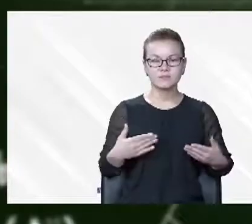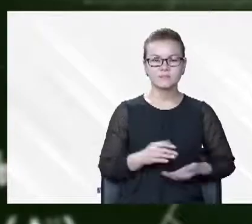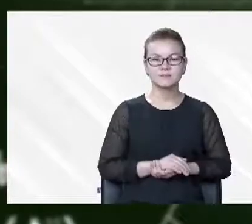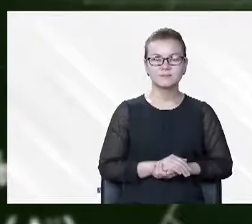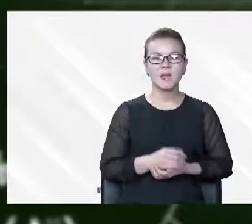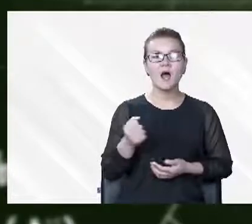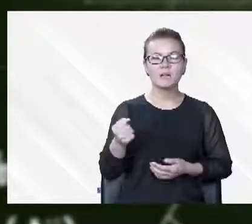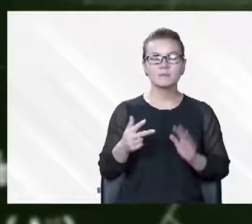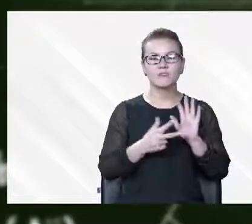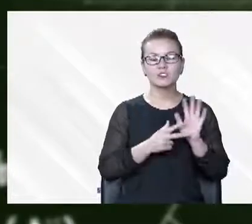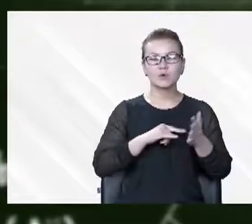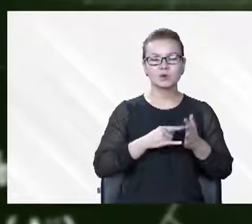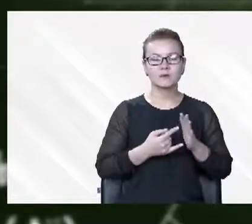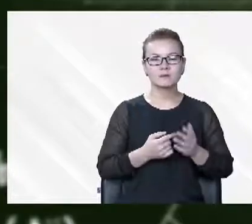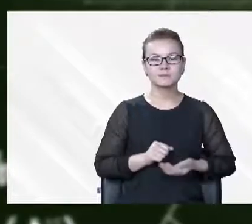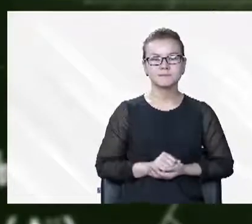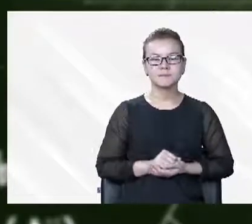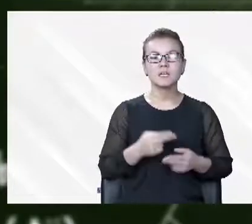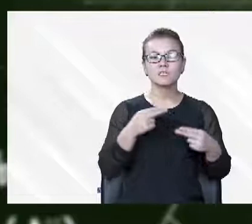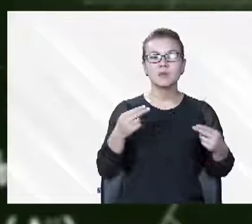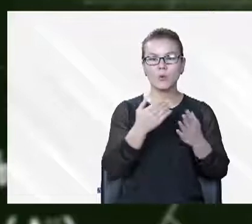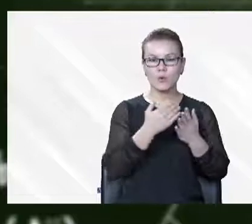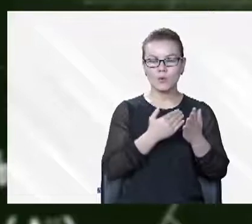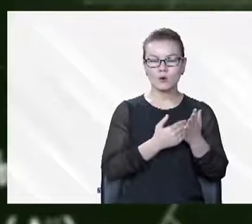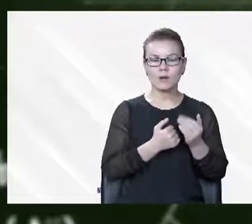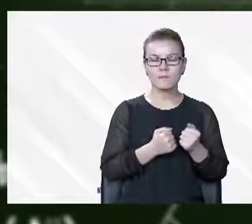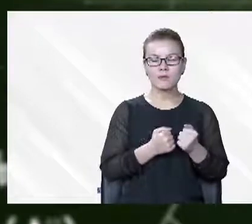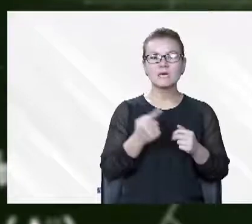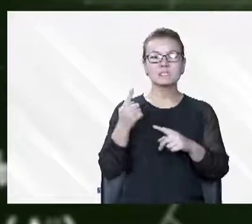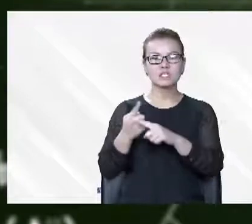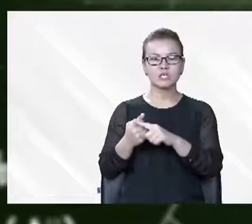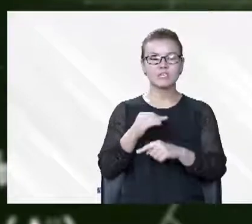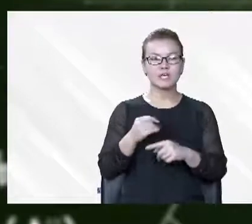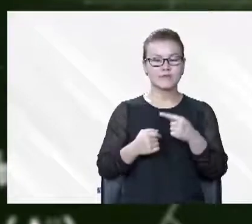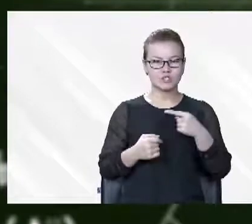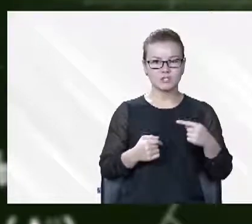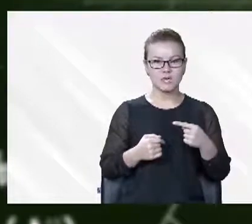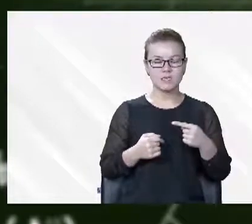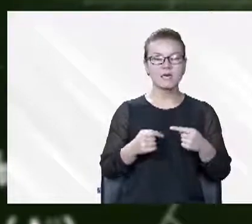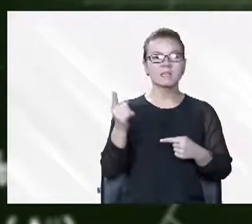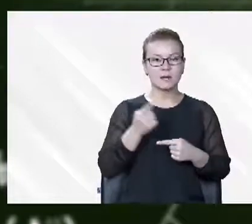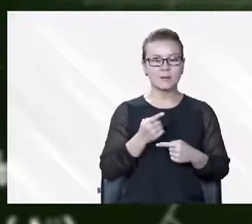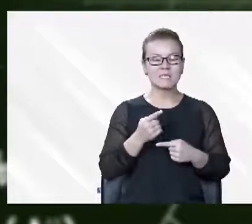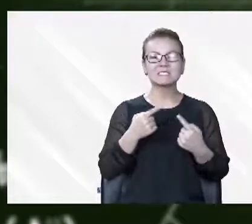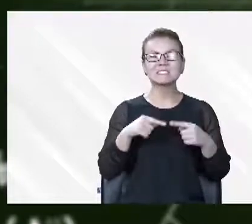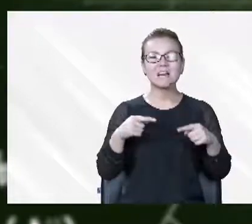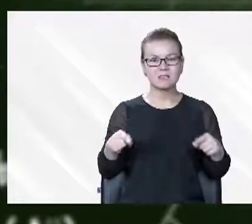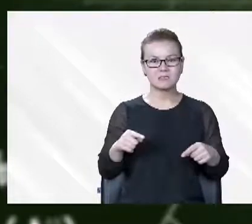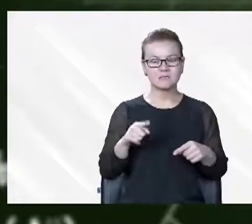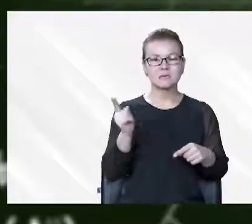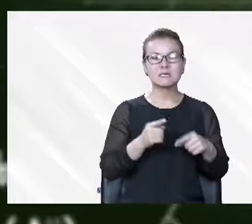Здравствуйте! Алгебра 8 класс. Тема урока – сложение и вычитание дробей с